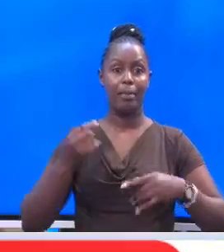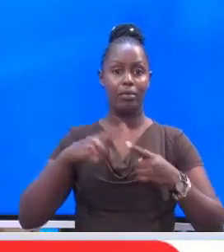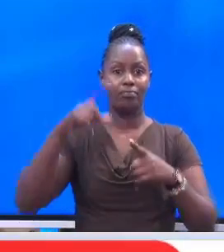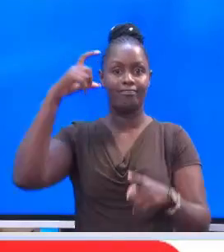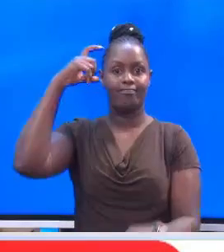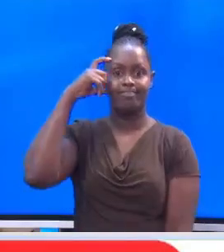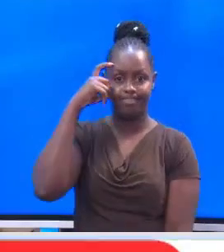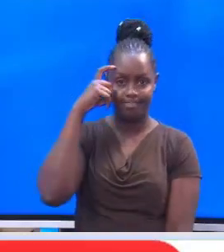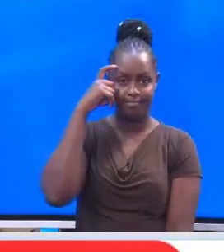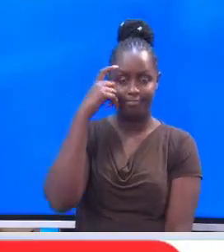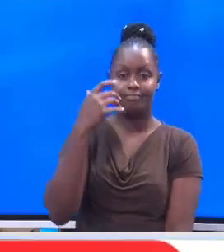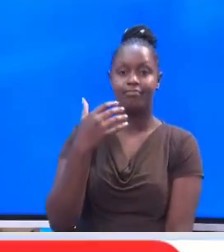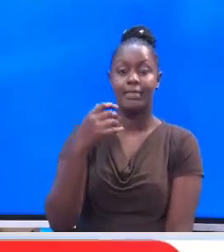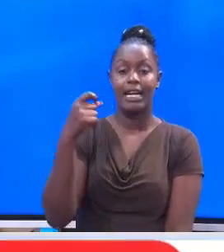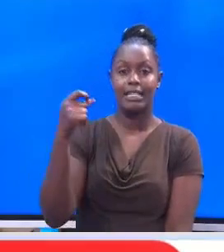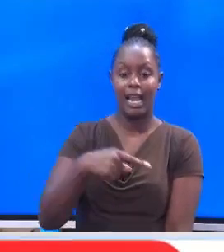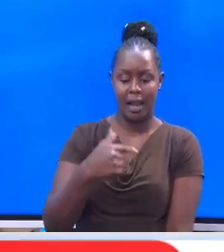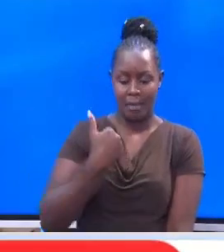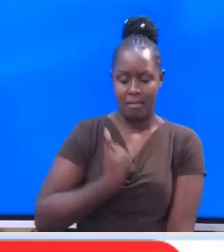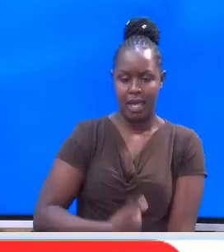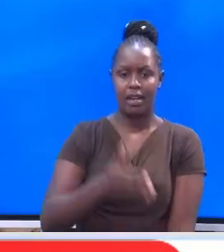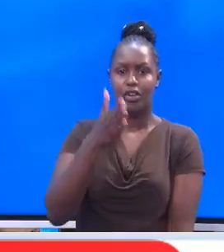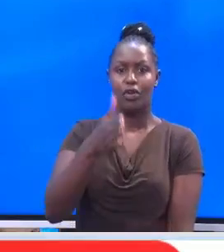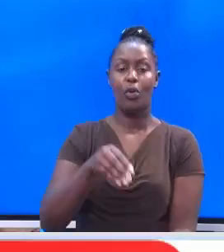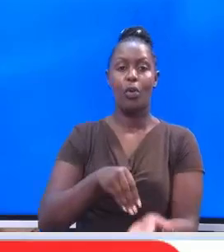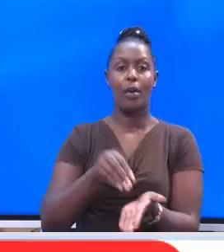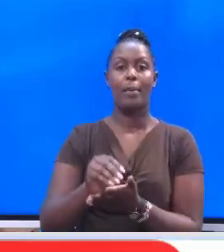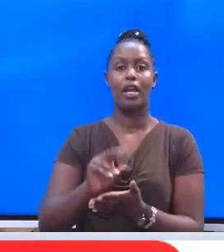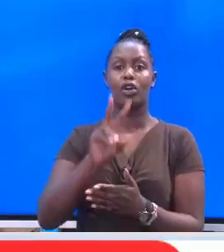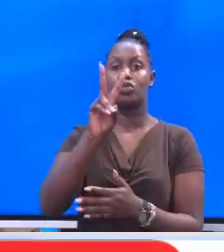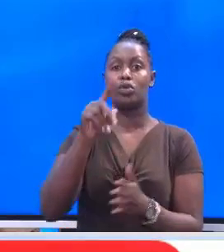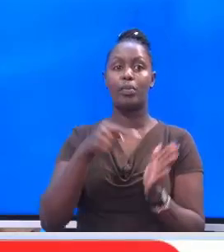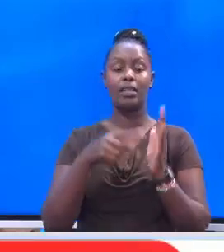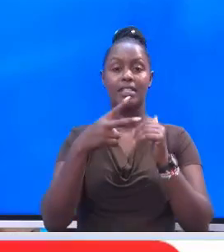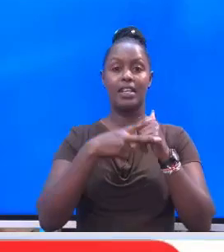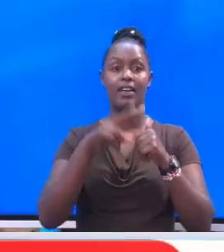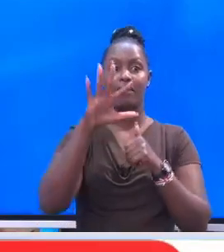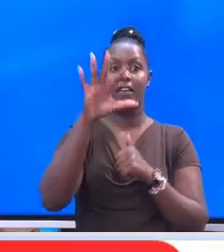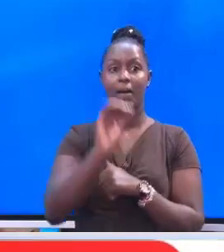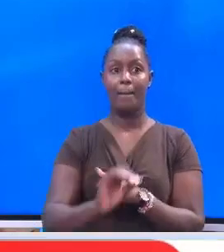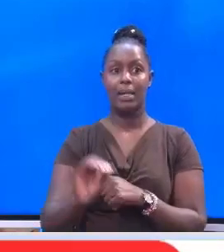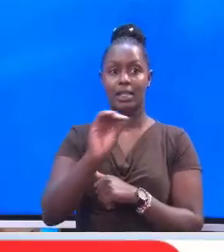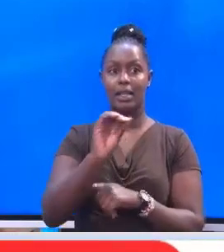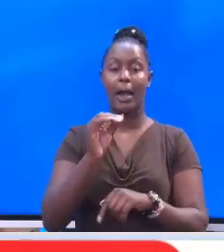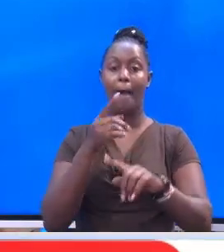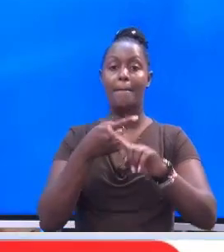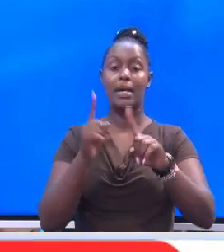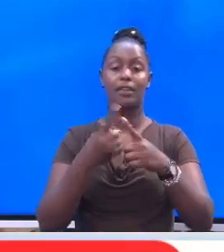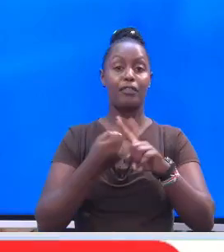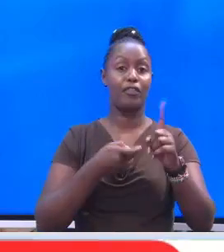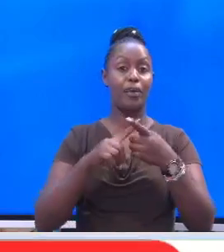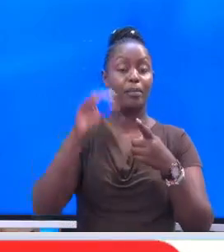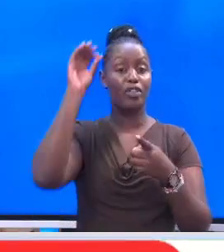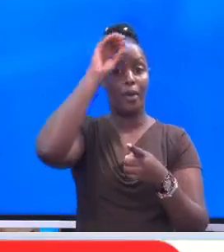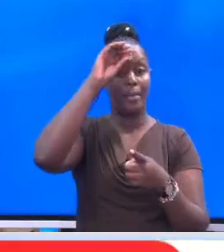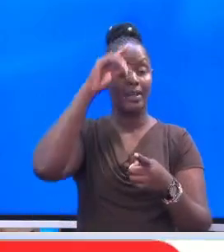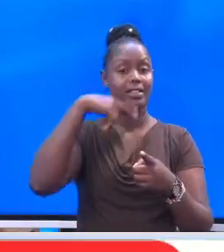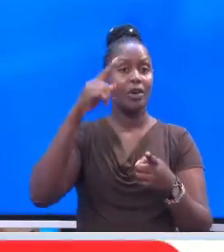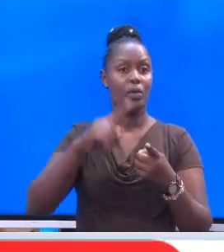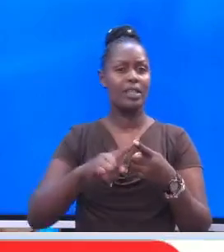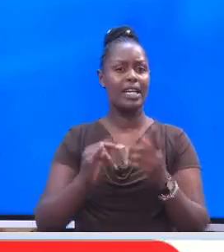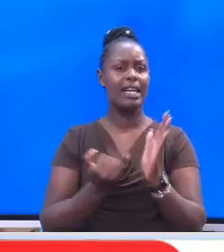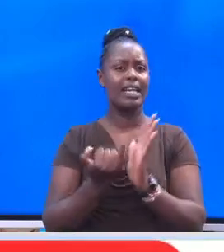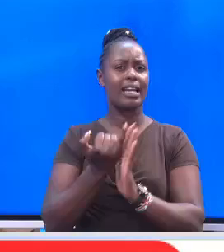Andrine, tulipe 2.75%, but katika ile maoni tulipeleka public participation wakasema tena isiende juu sana. Kwa hivyo tumeweka cap